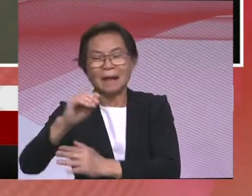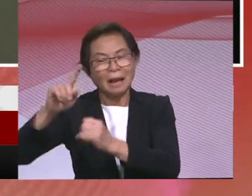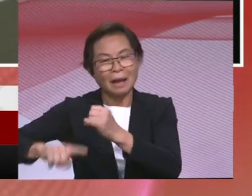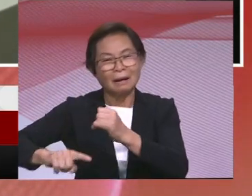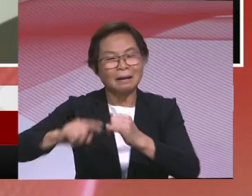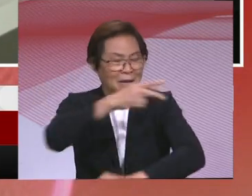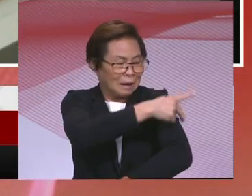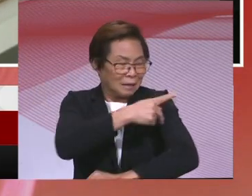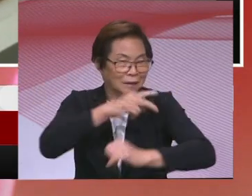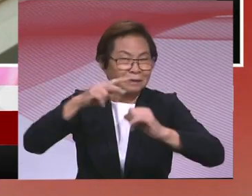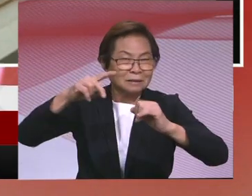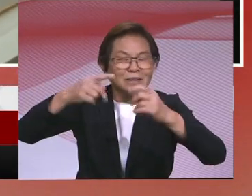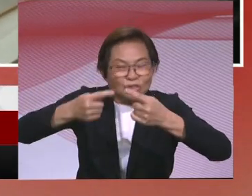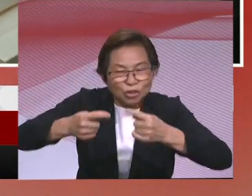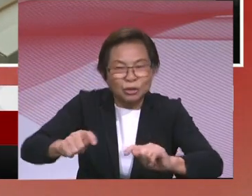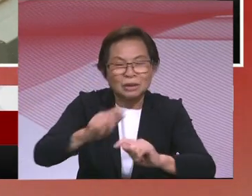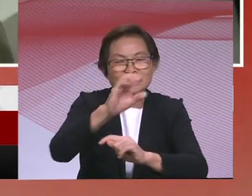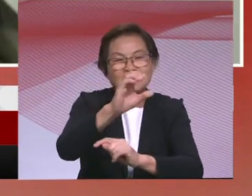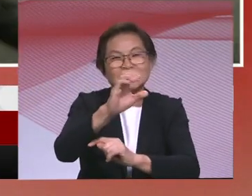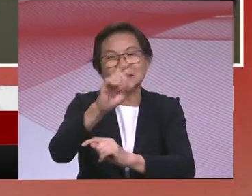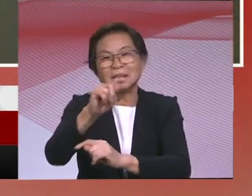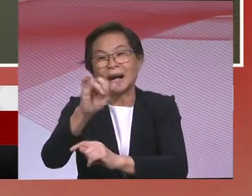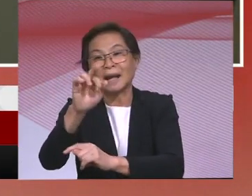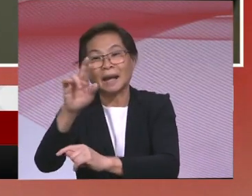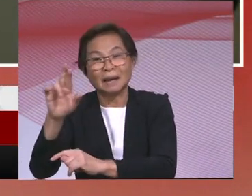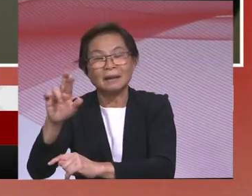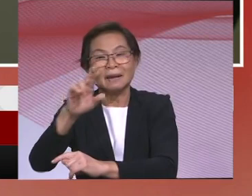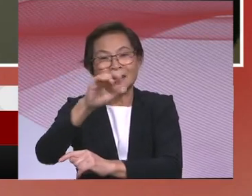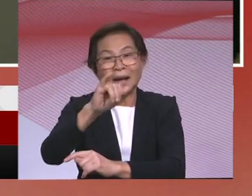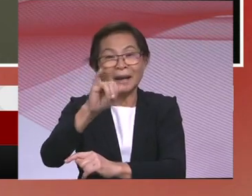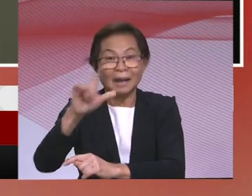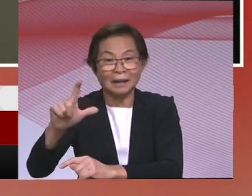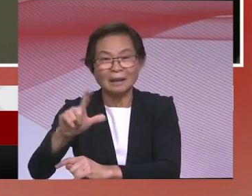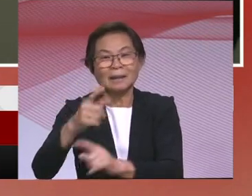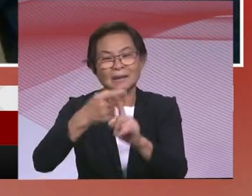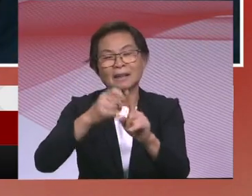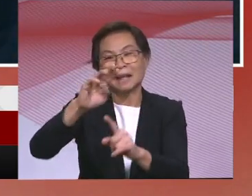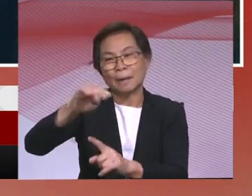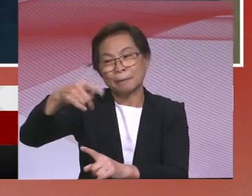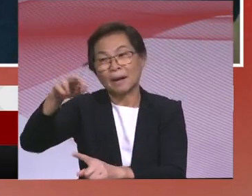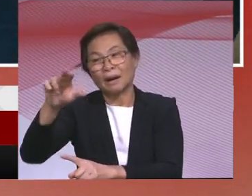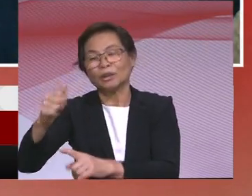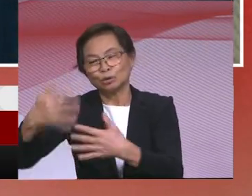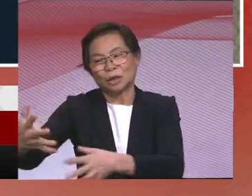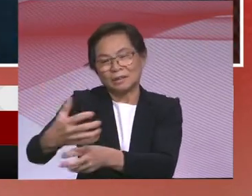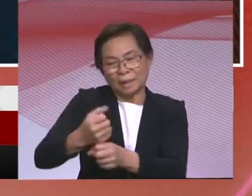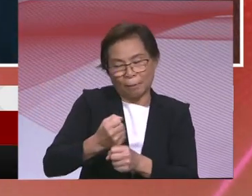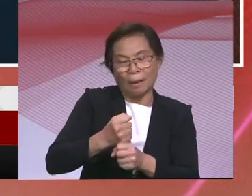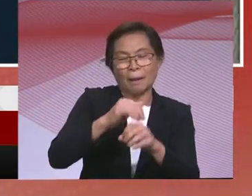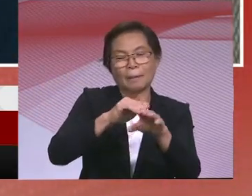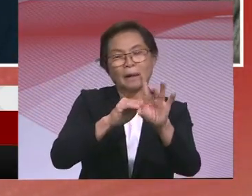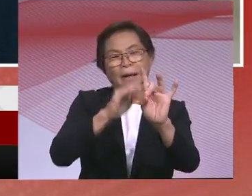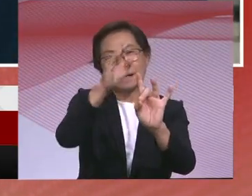knockout file import lisensi trial daripada en pie telah diperoleh pada 8